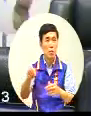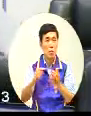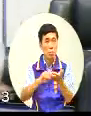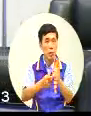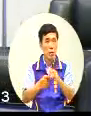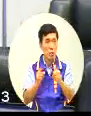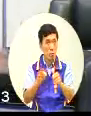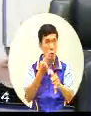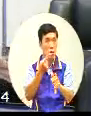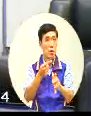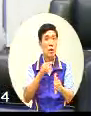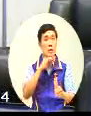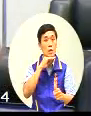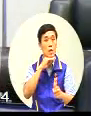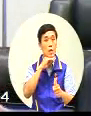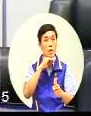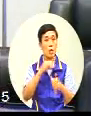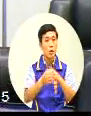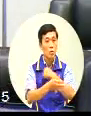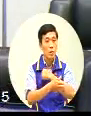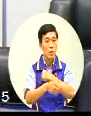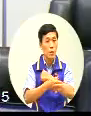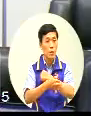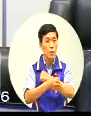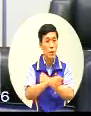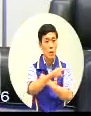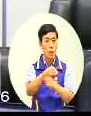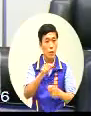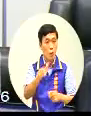你们600多名全部晋升完了，他还是不能晋升。